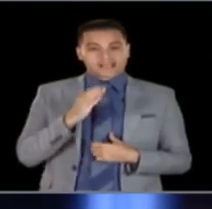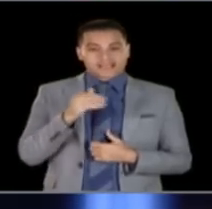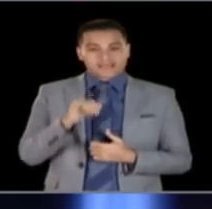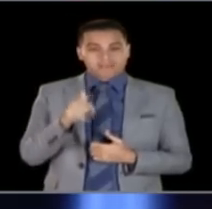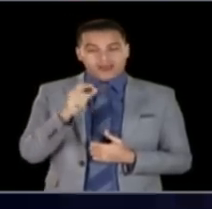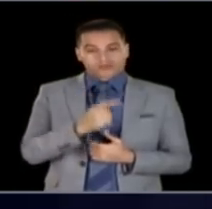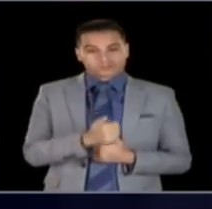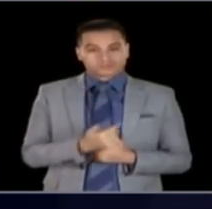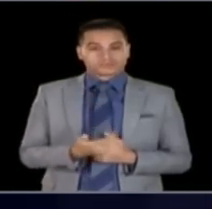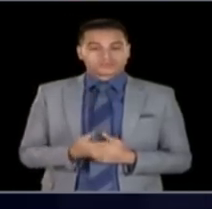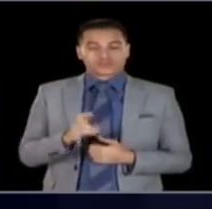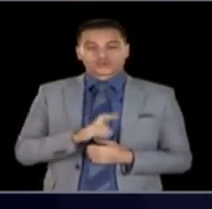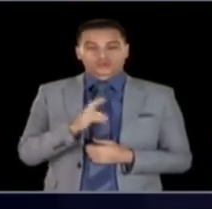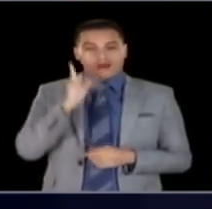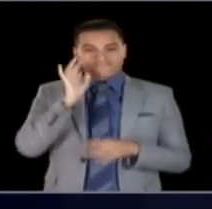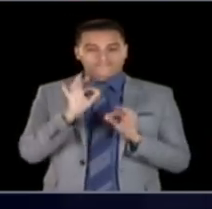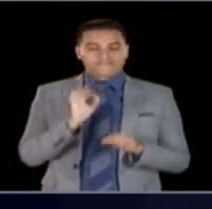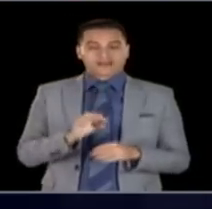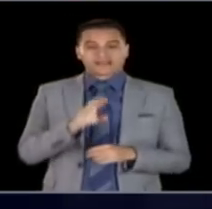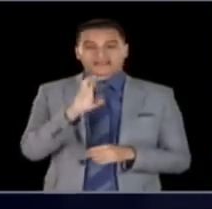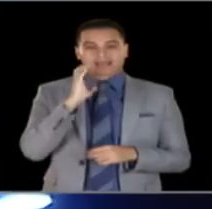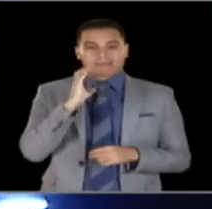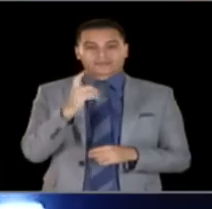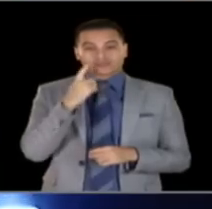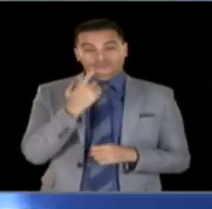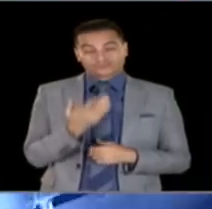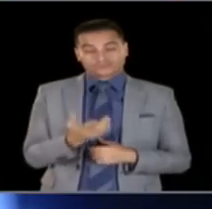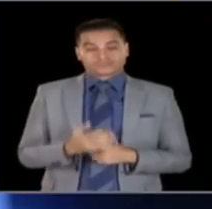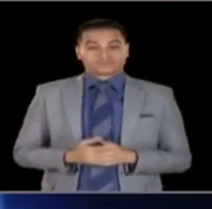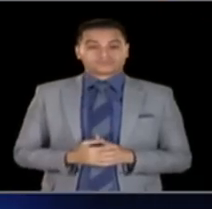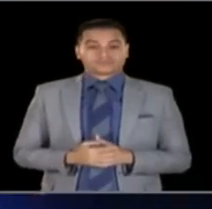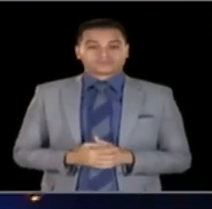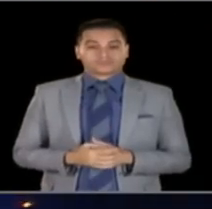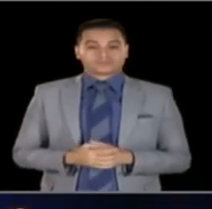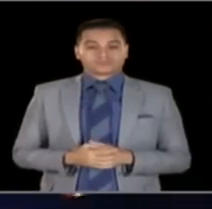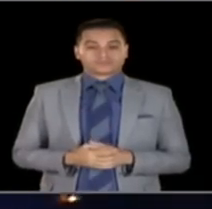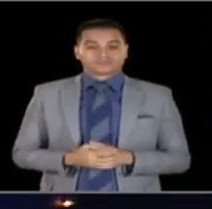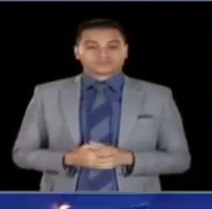كانت عندي. سرعة البديهة، والسؤال هو: